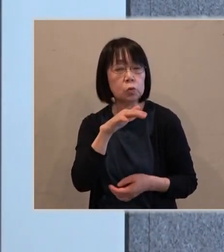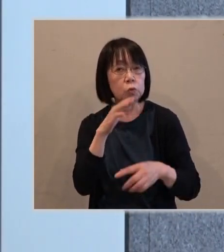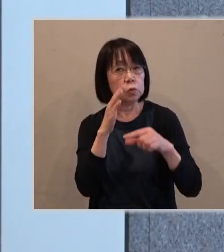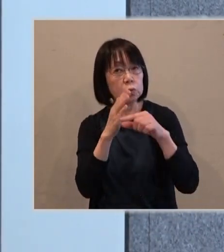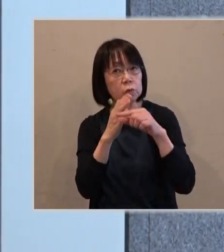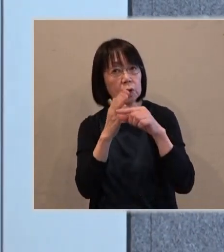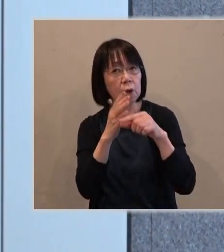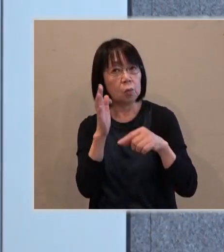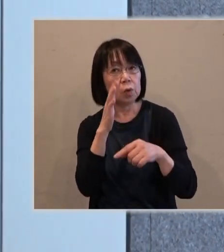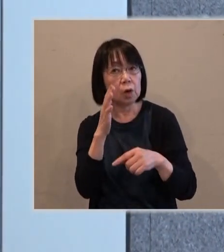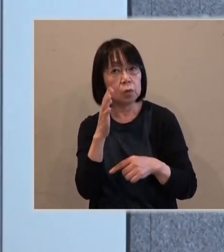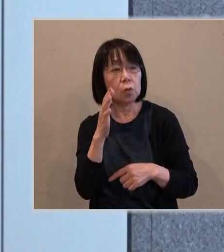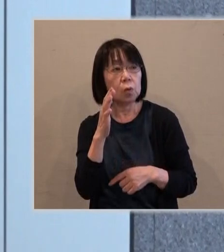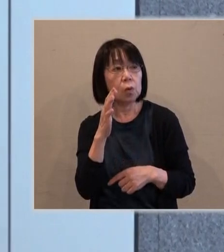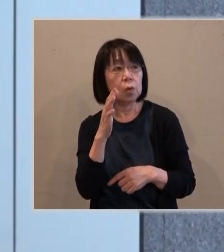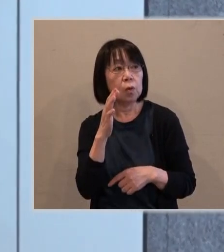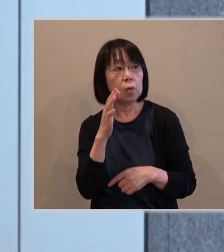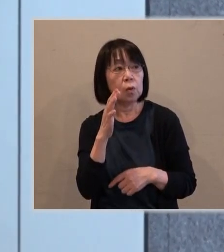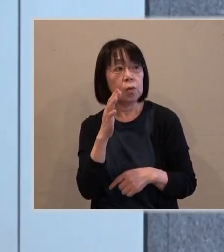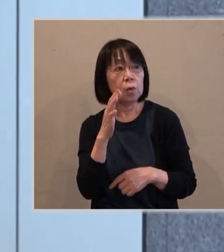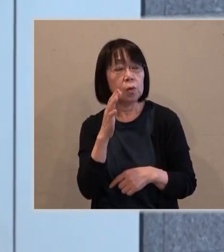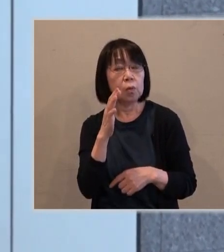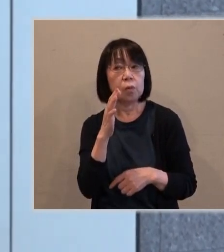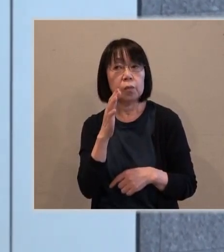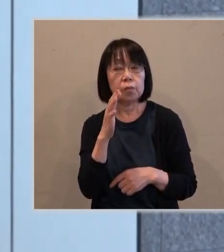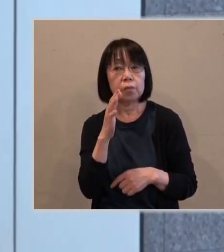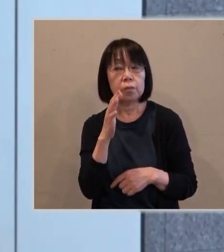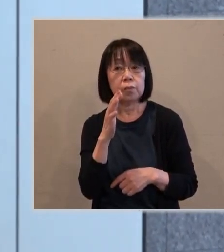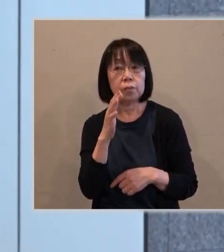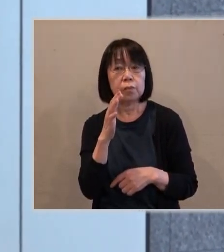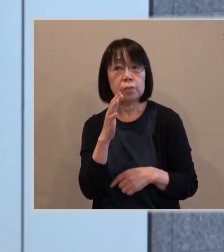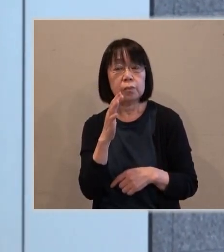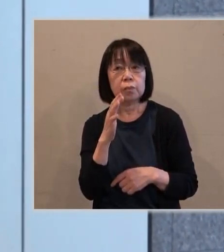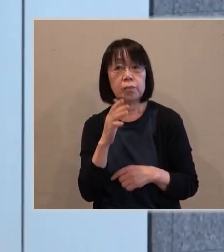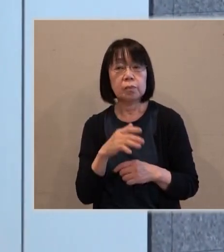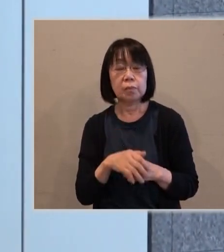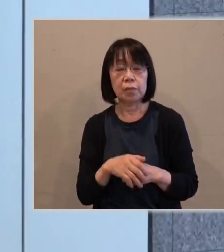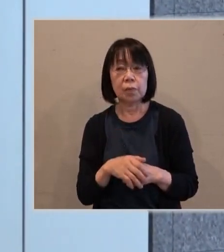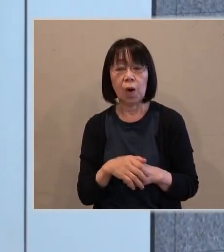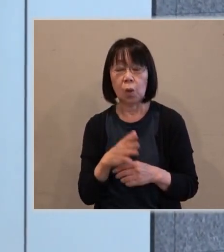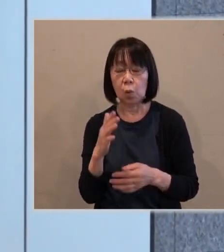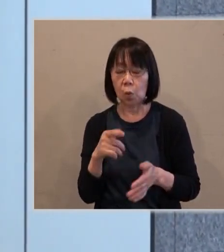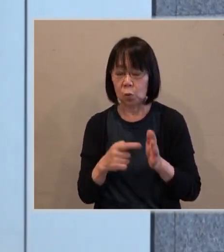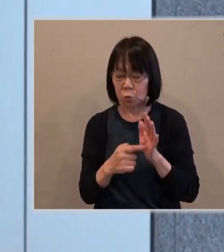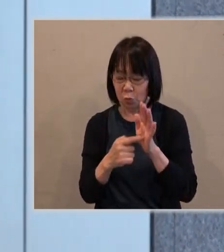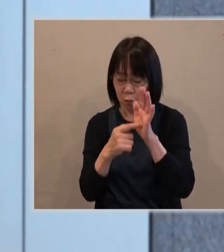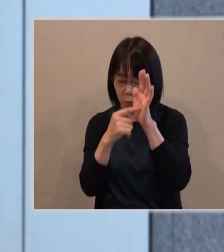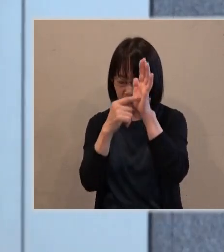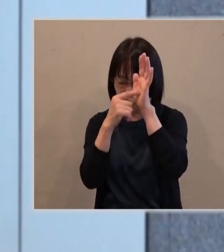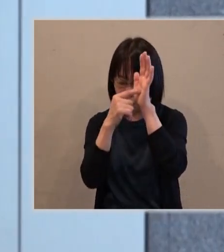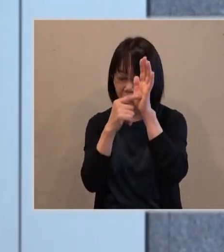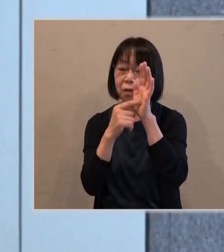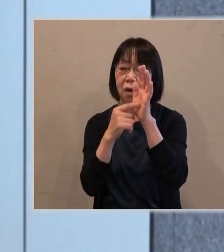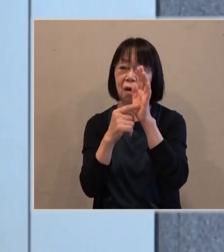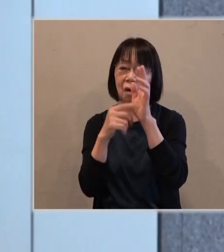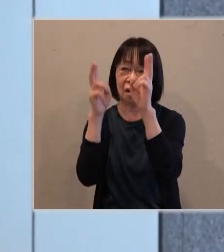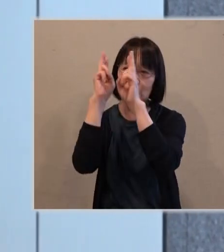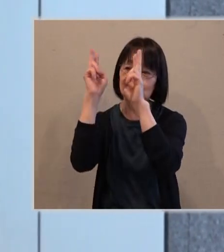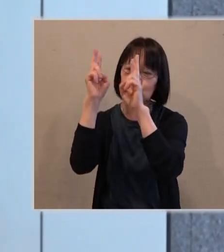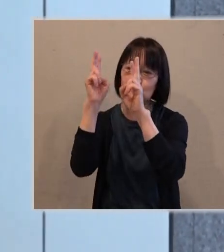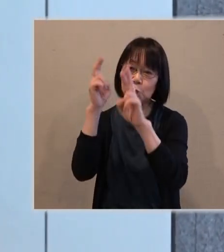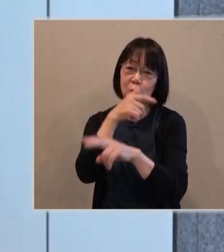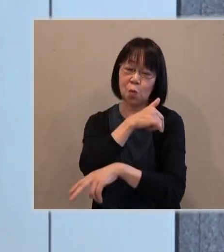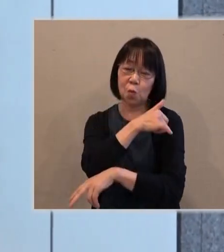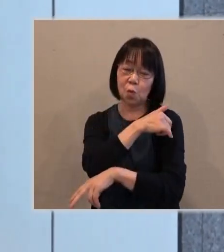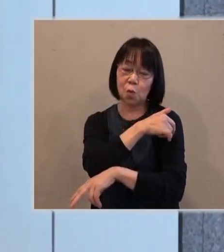代半ばのもうあのよくよく聞いたらあのすごい あのかの有名な大企業ですかっていう方の役員みたい